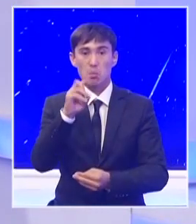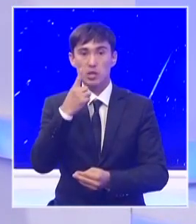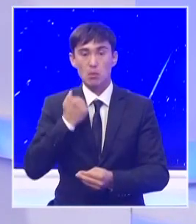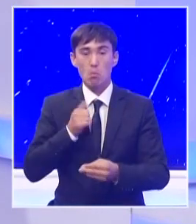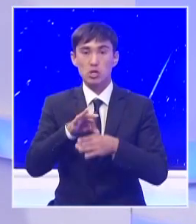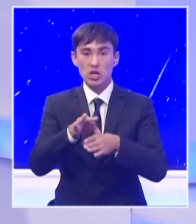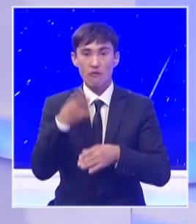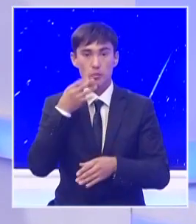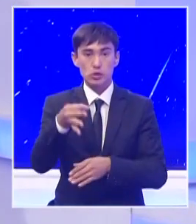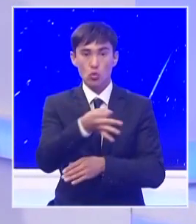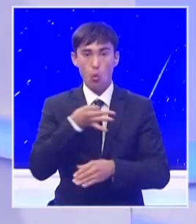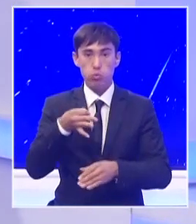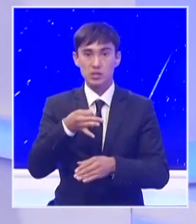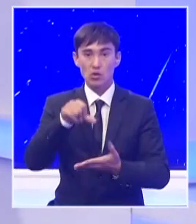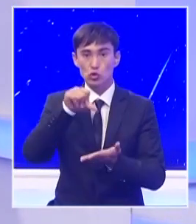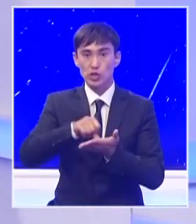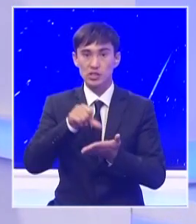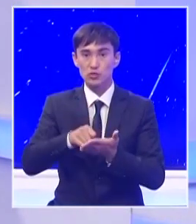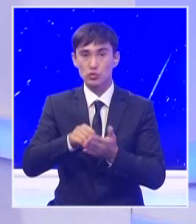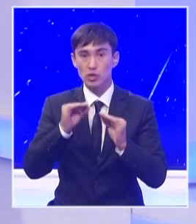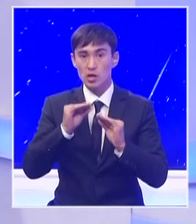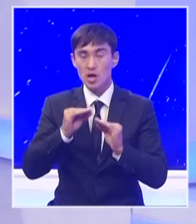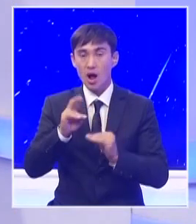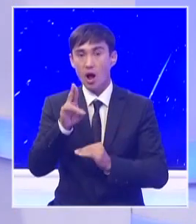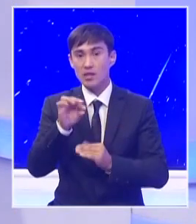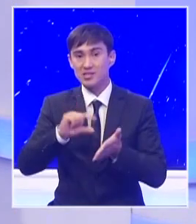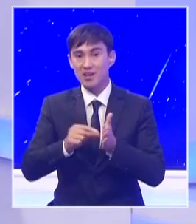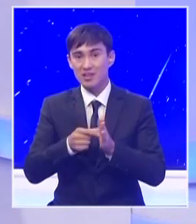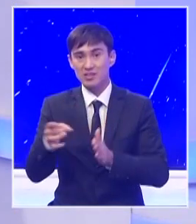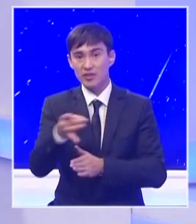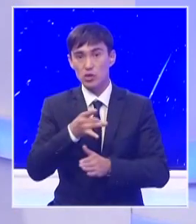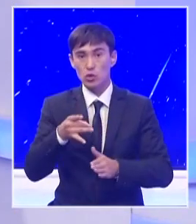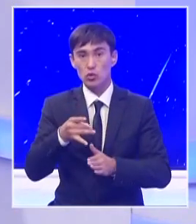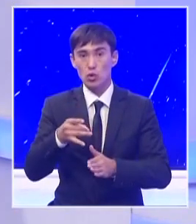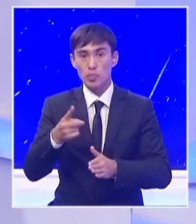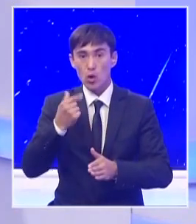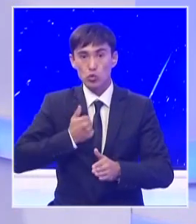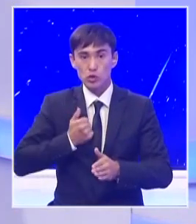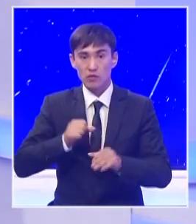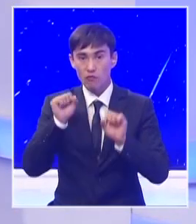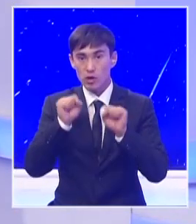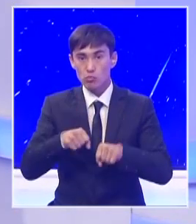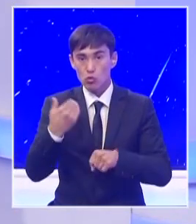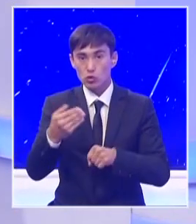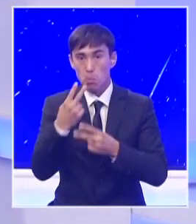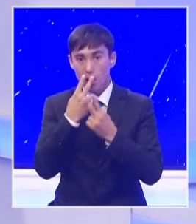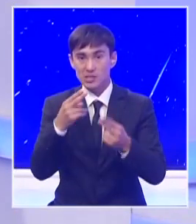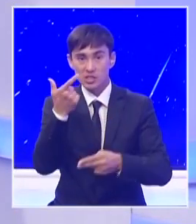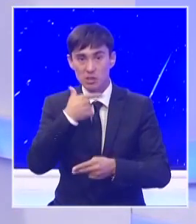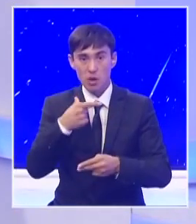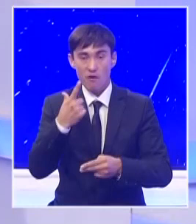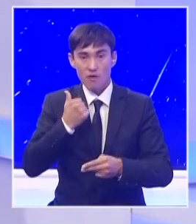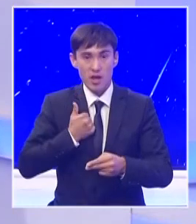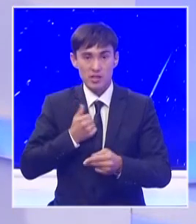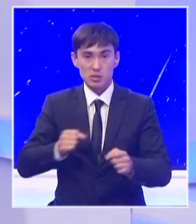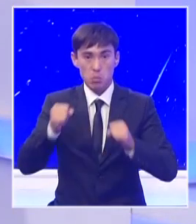в Алматинской области. В них приняли участие воспитанники кадетских классов региона. Курсантам выдалась возможность проявить себя не только в военных,